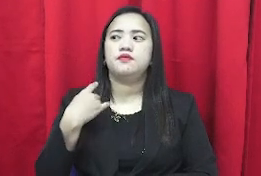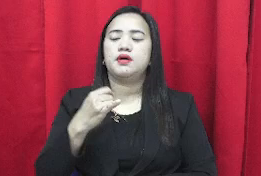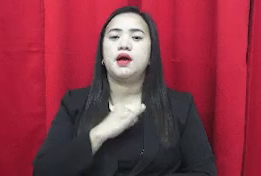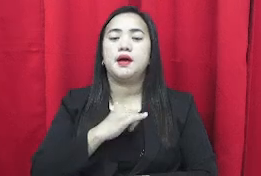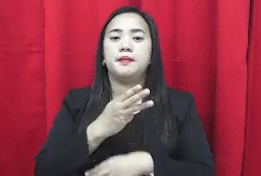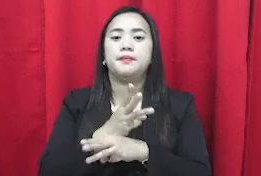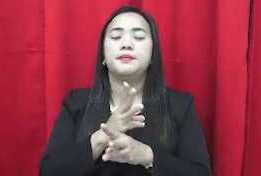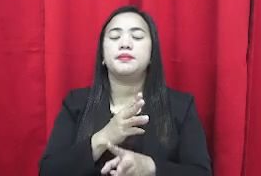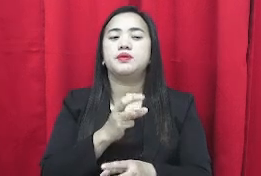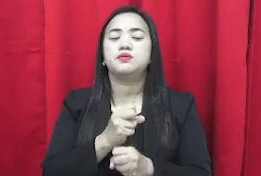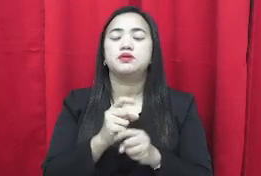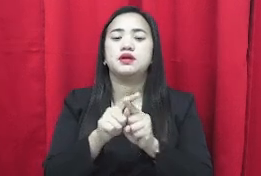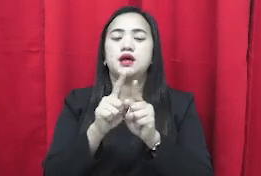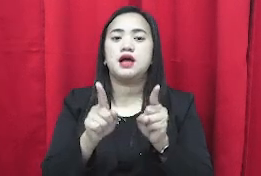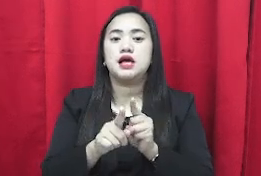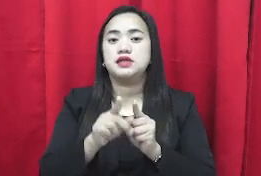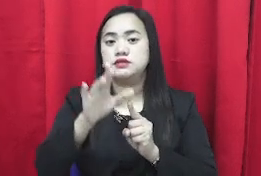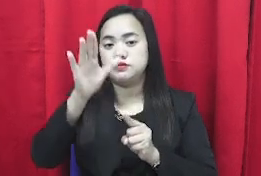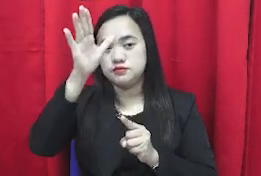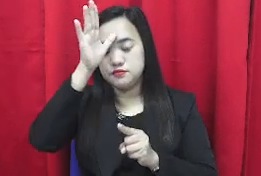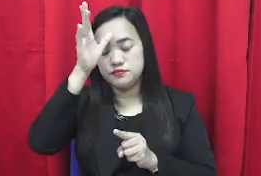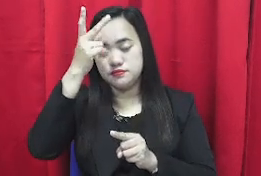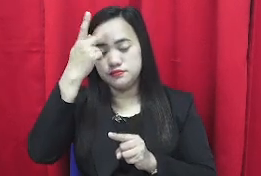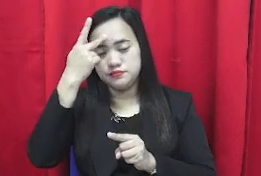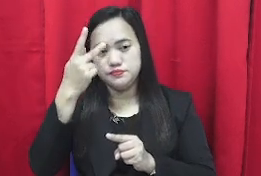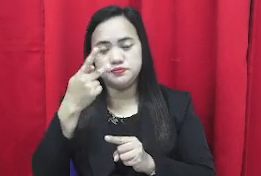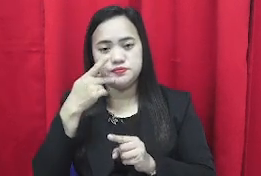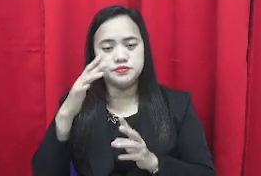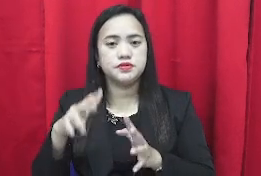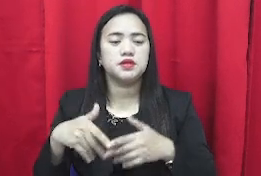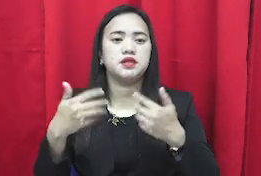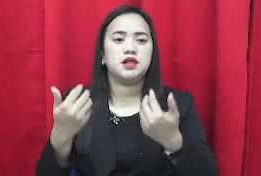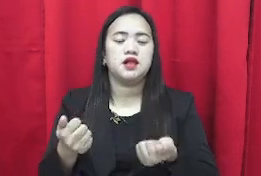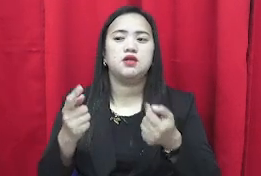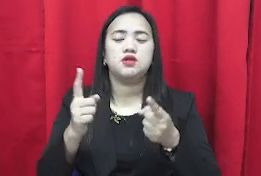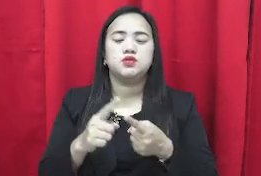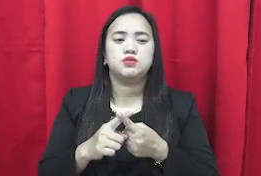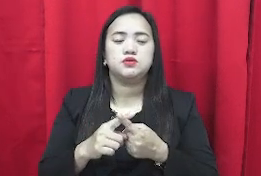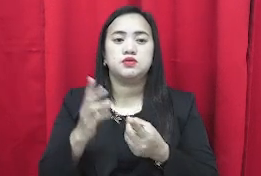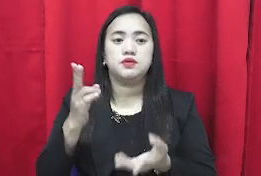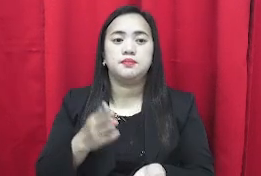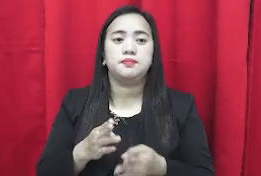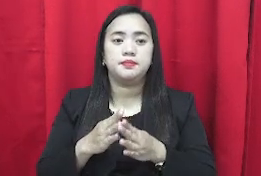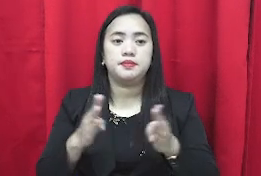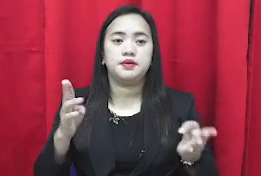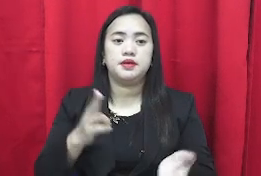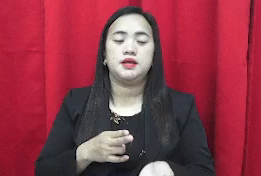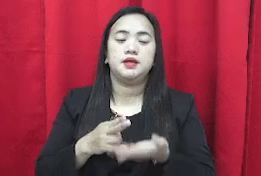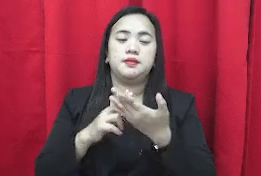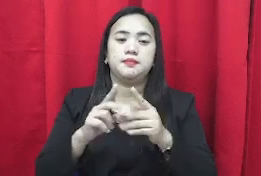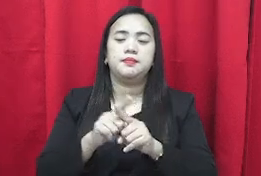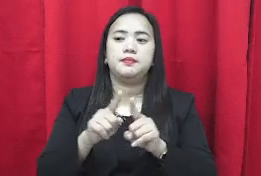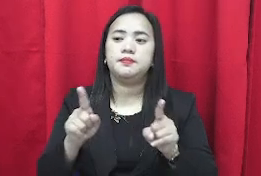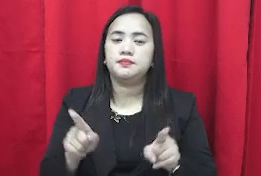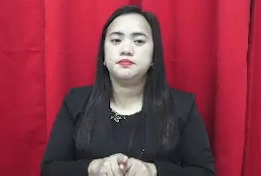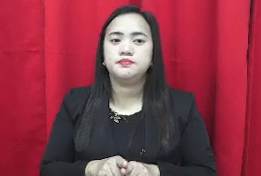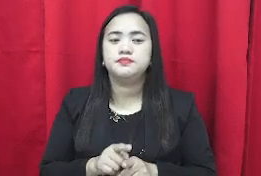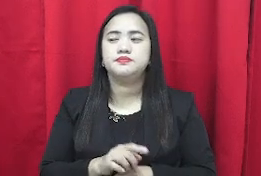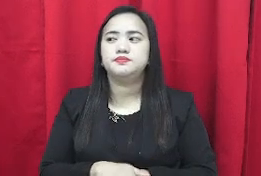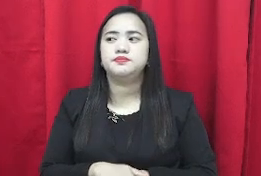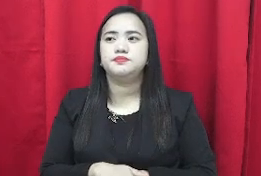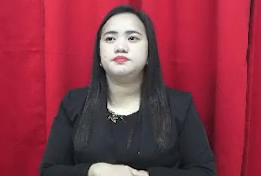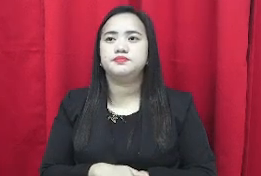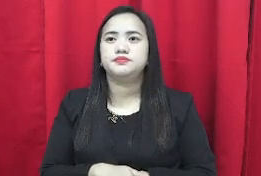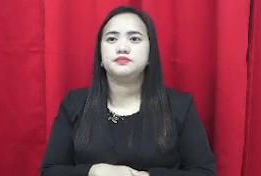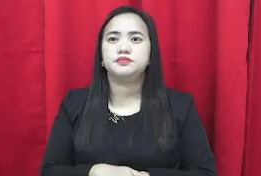tatay bilang isang magulang kung paano kung paano yan nakatulong sa amin bilang magulang at sa aking mga